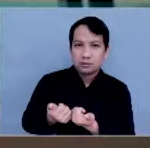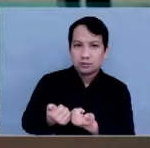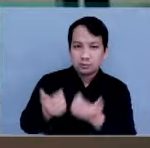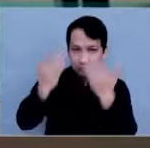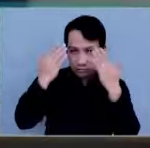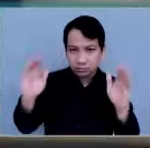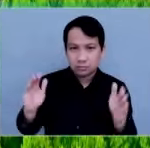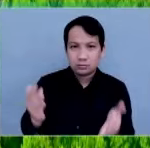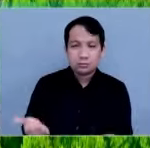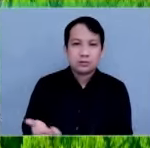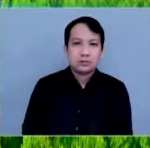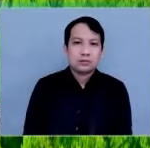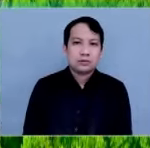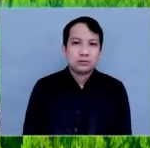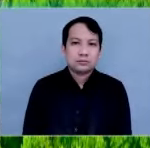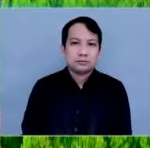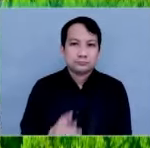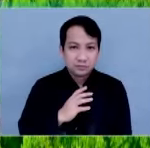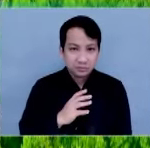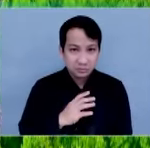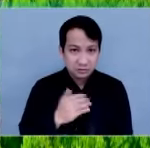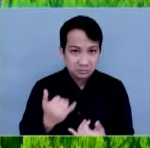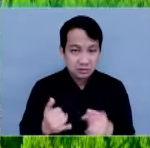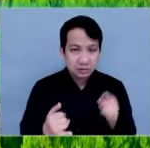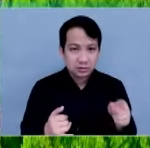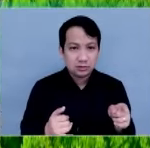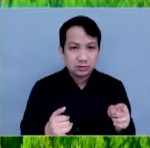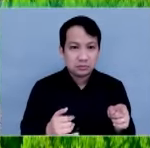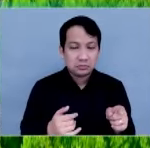also. Maayos naman po ang lagay niya ngayong umaga?